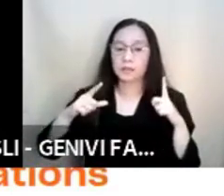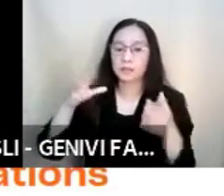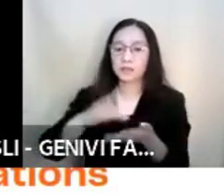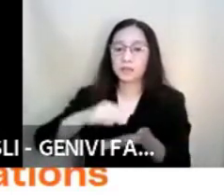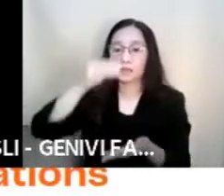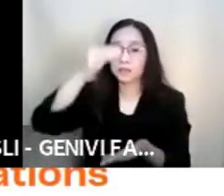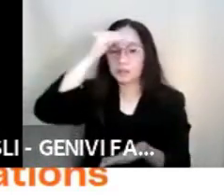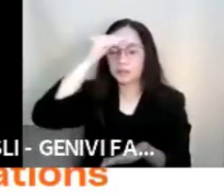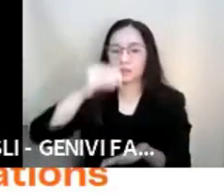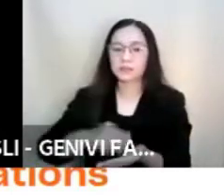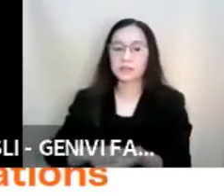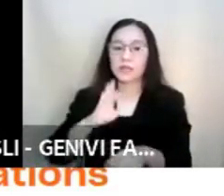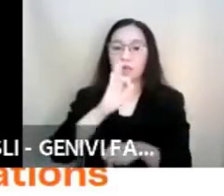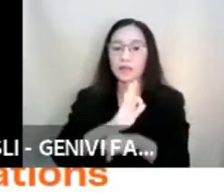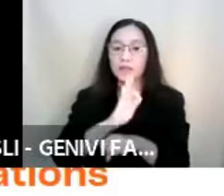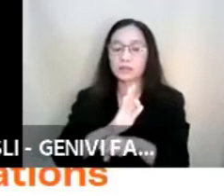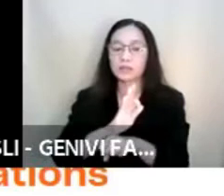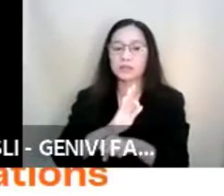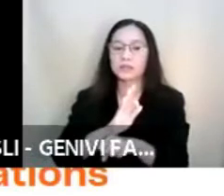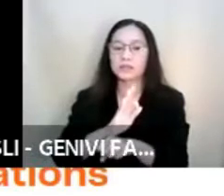or functional academics.